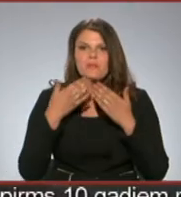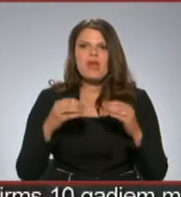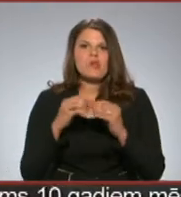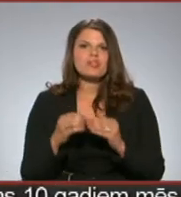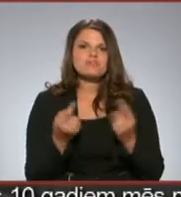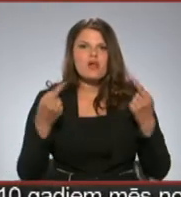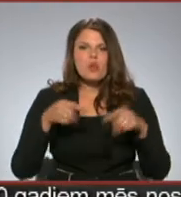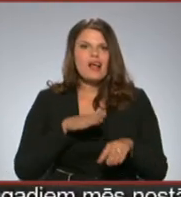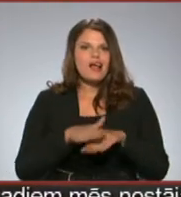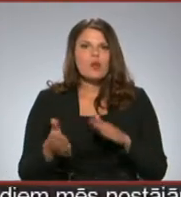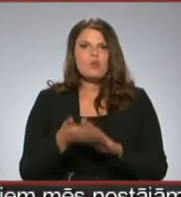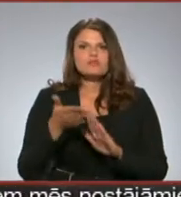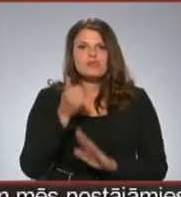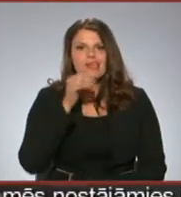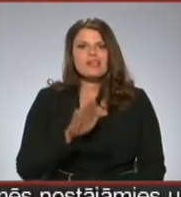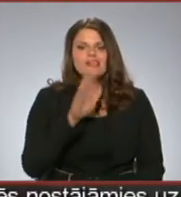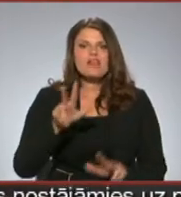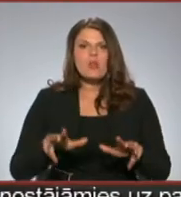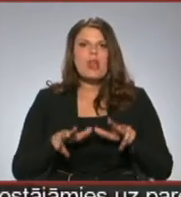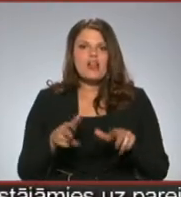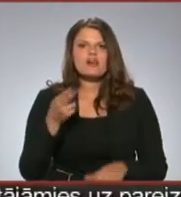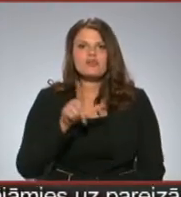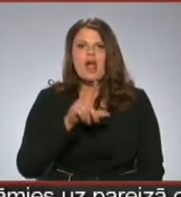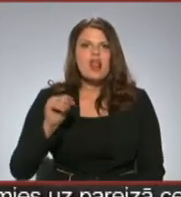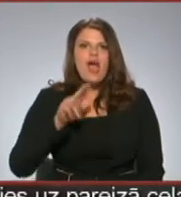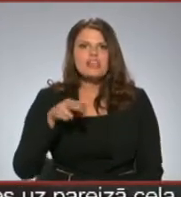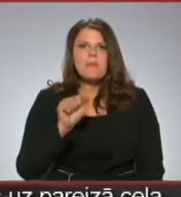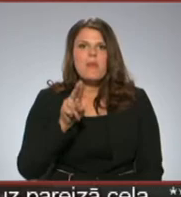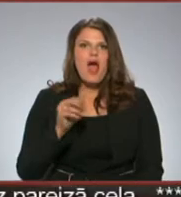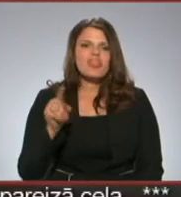10 gadu laikā realizēti, uzlabojot ikdienu Lielvārdē un Lēdmanas pagastā.